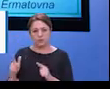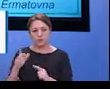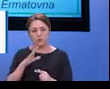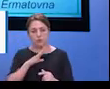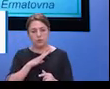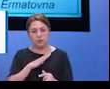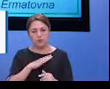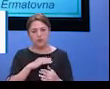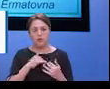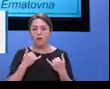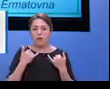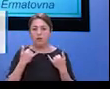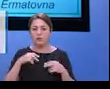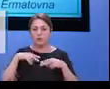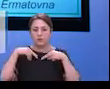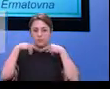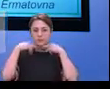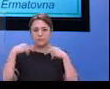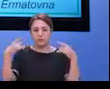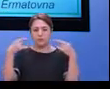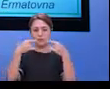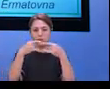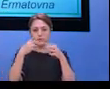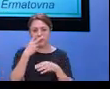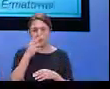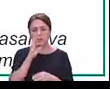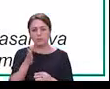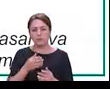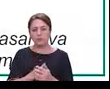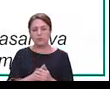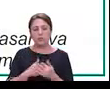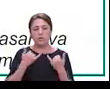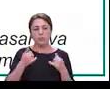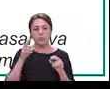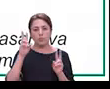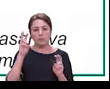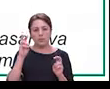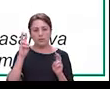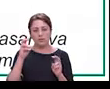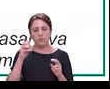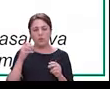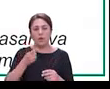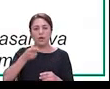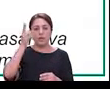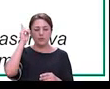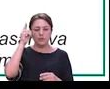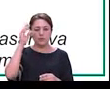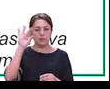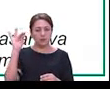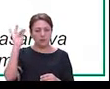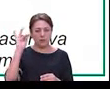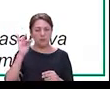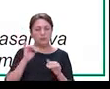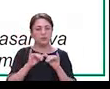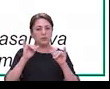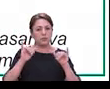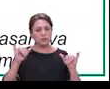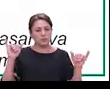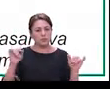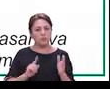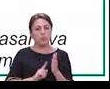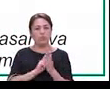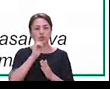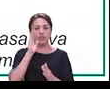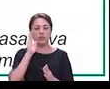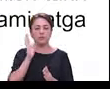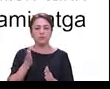bo'lsak, keling diqqatimizni monitorga qaratamiz. Bugungi mavzu qadimgi tarix taraqqiyotning